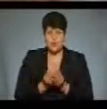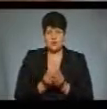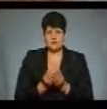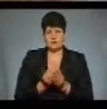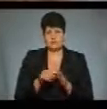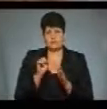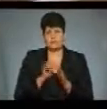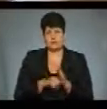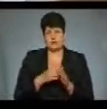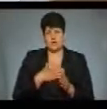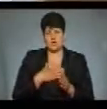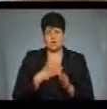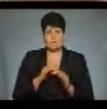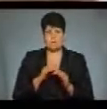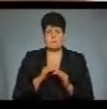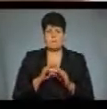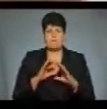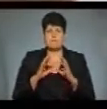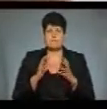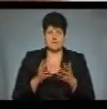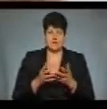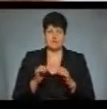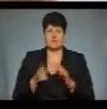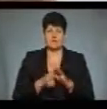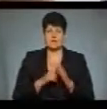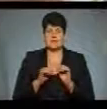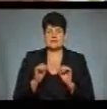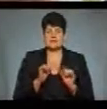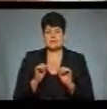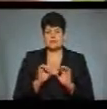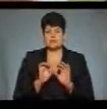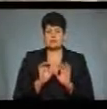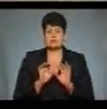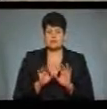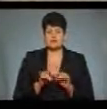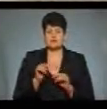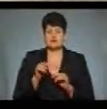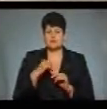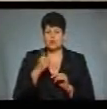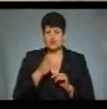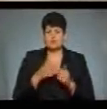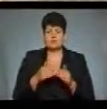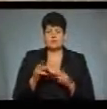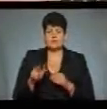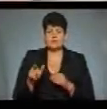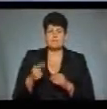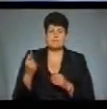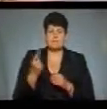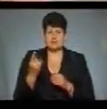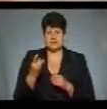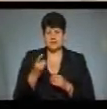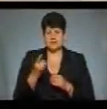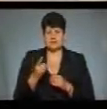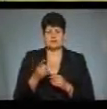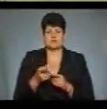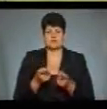нашу планету. Класний керівник 11-го В-класу Марія Штокало розповіла, цьогорічні випускники першими долучились до акції